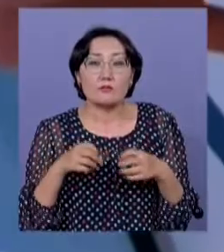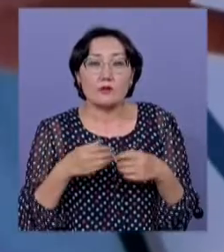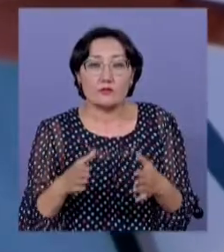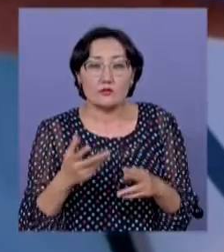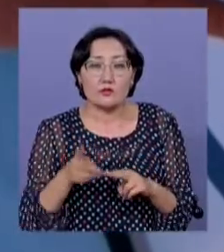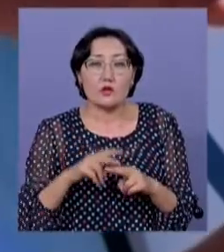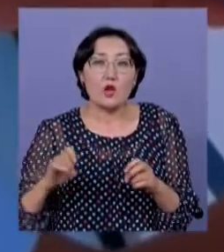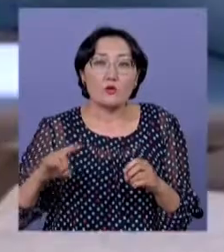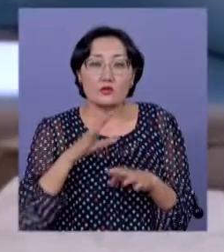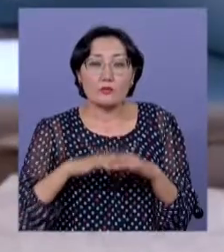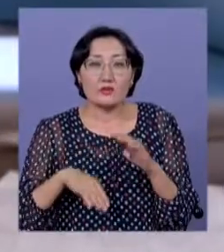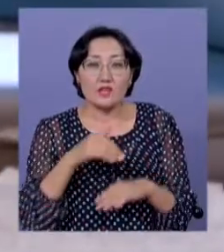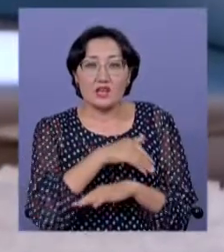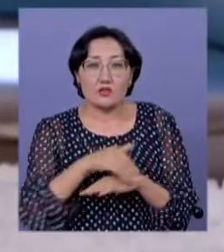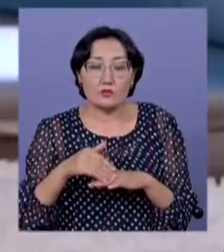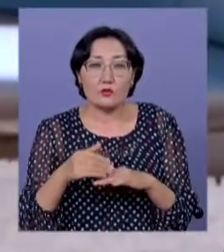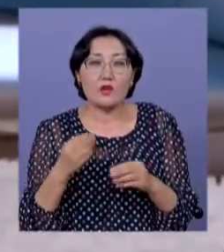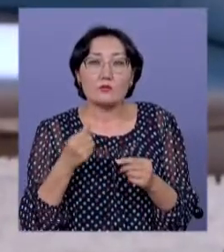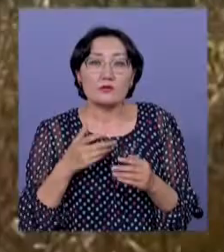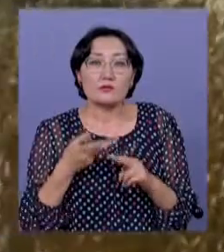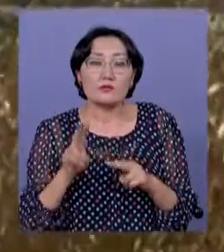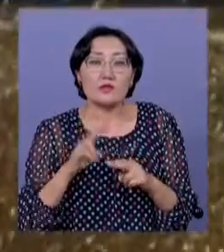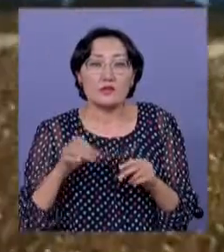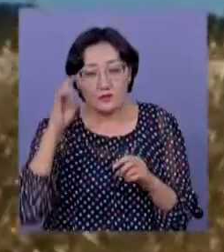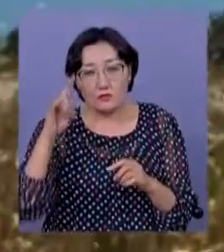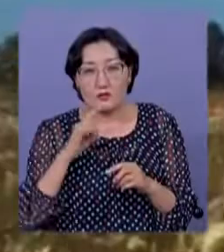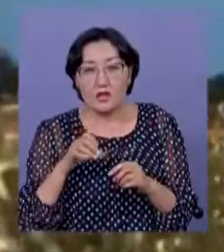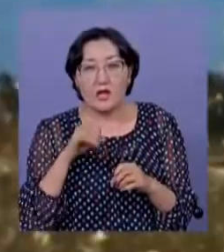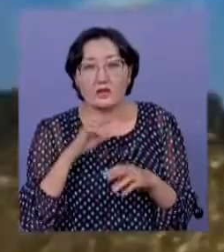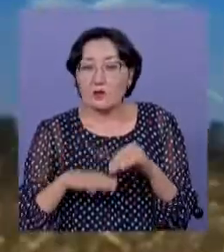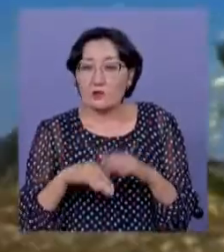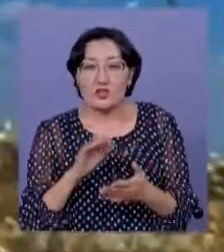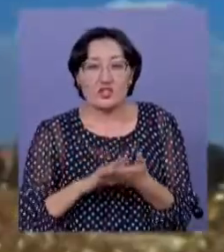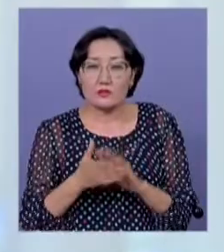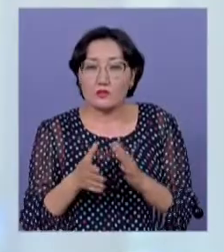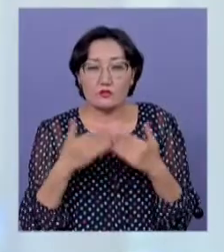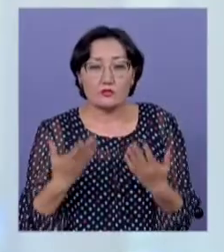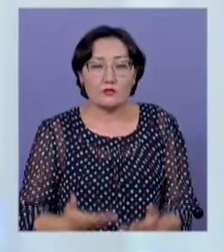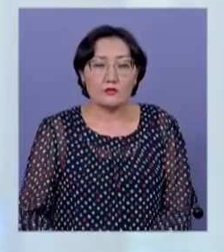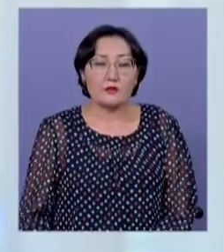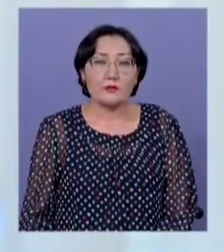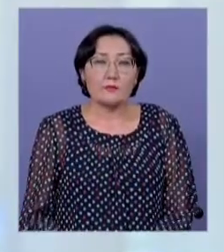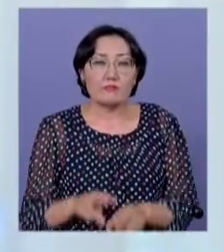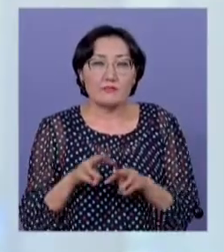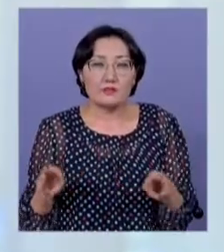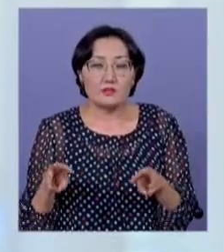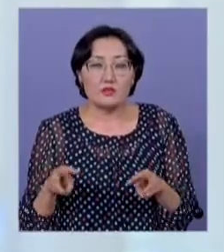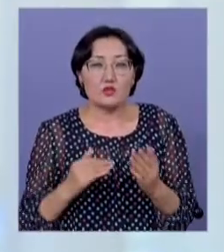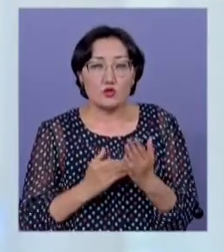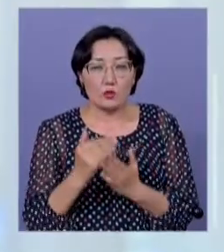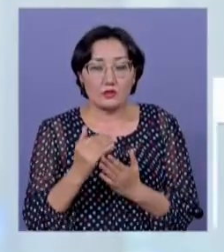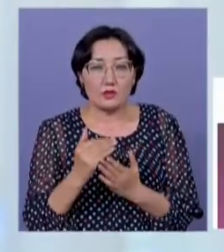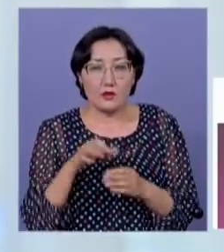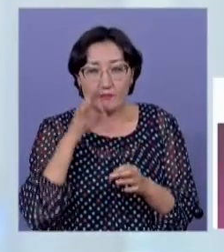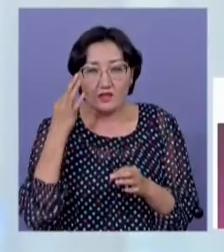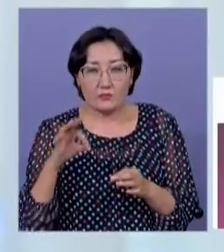олар ұшу практикасын шетелден қыруар ақшасын жұмсап өтеді. Себебі елімізде іс тәжірибе жасауға жағдай жоқ. Министрлік жоғары